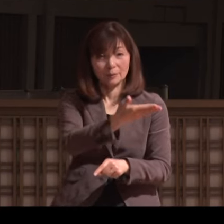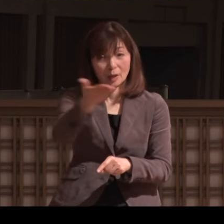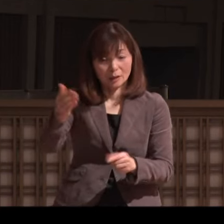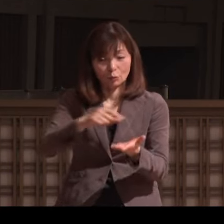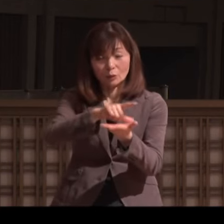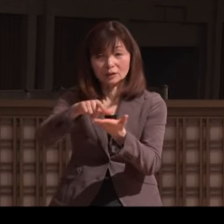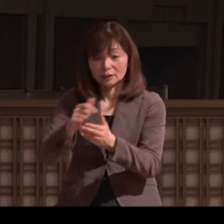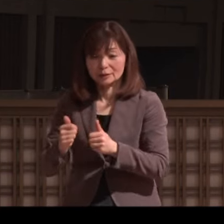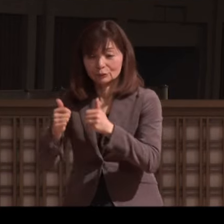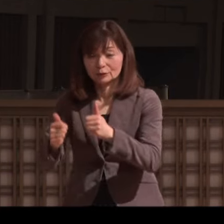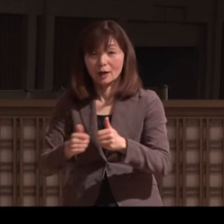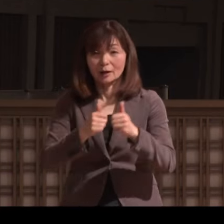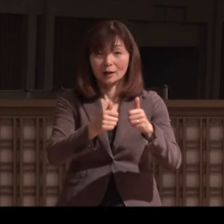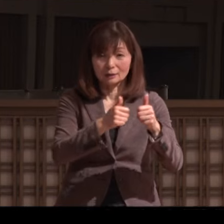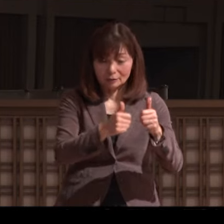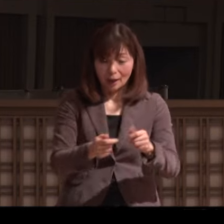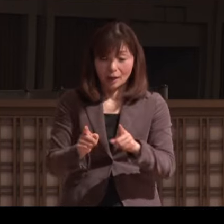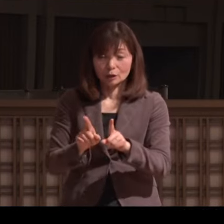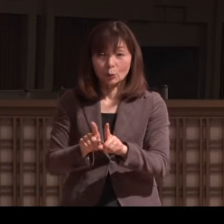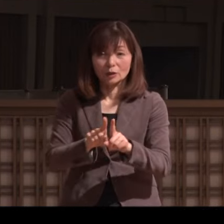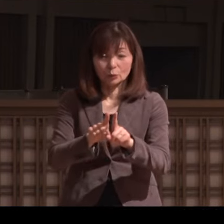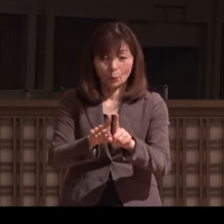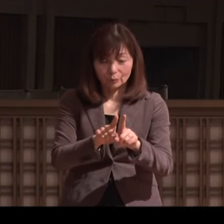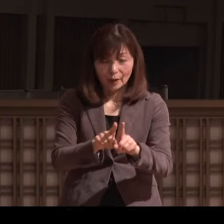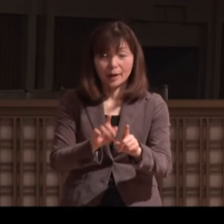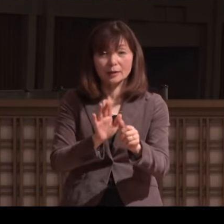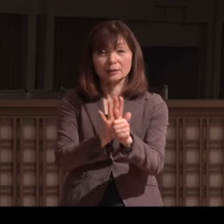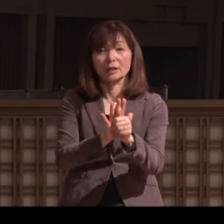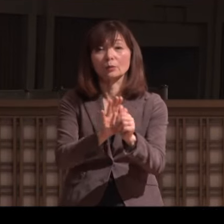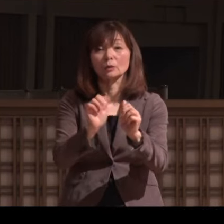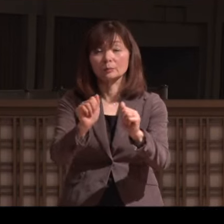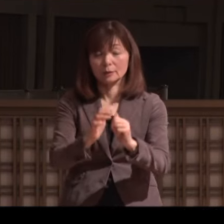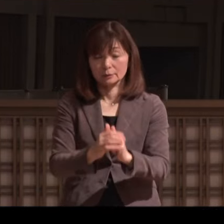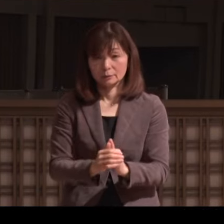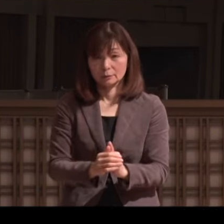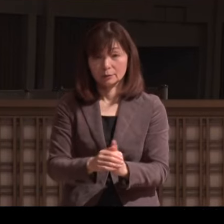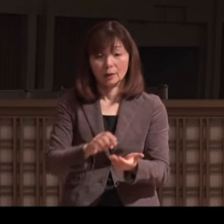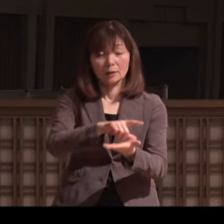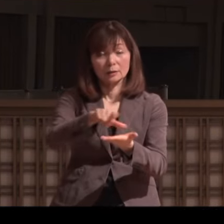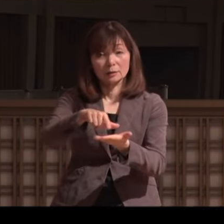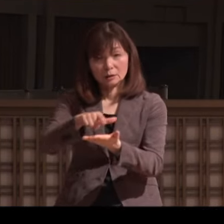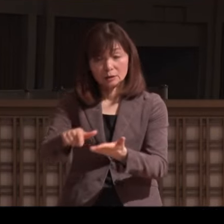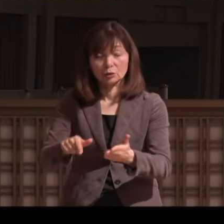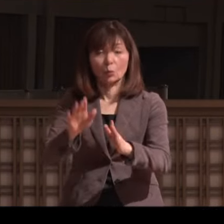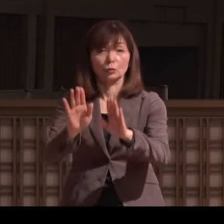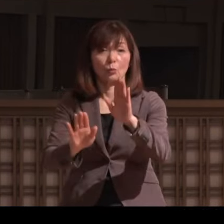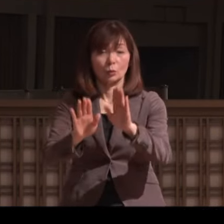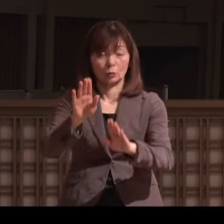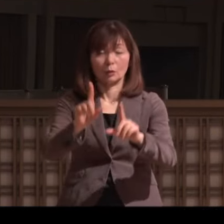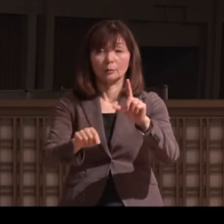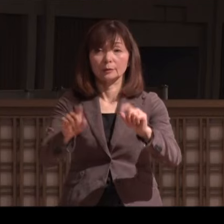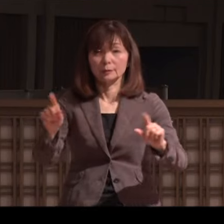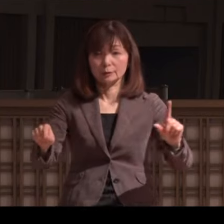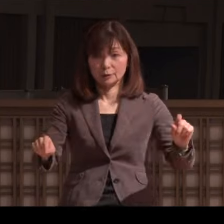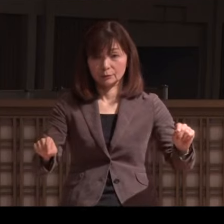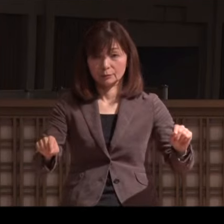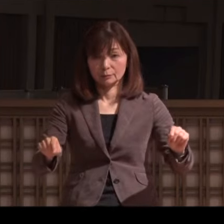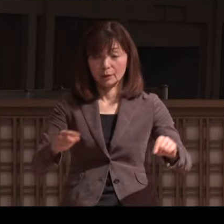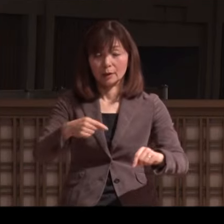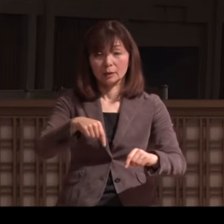しそして寄り添った支援をさせていただいてるところですえ地域の置かれた状況は本当に様々ですえ